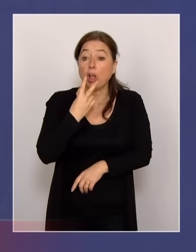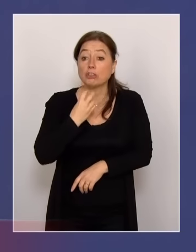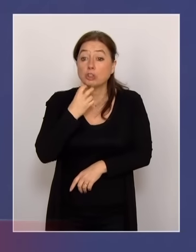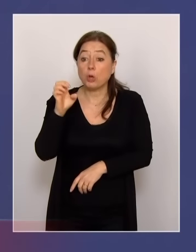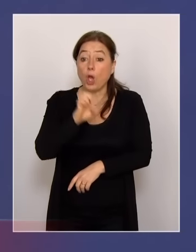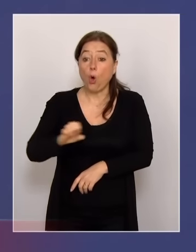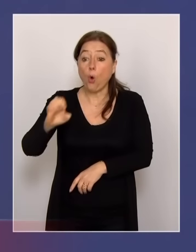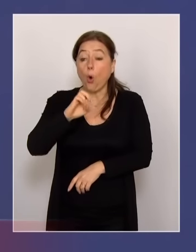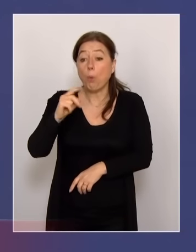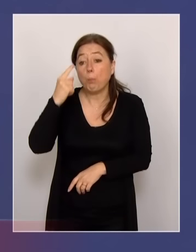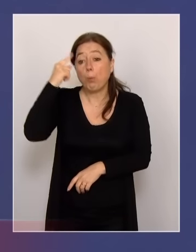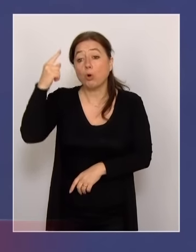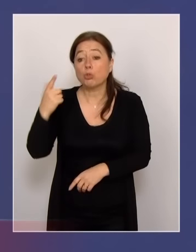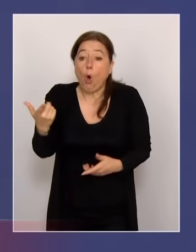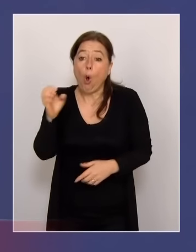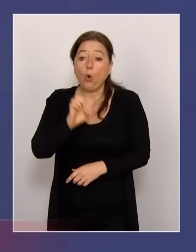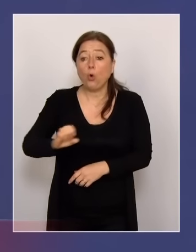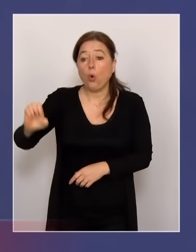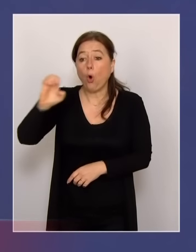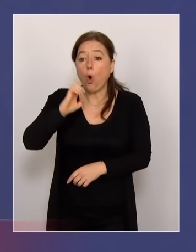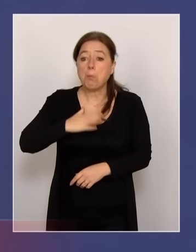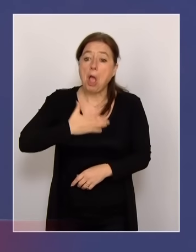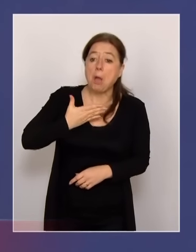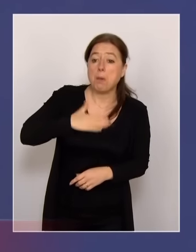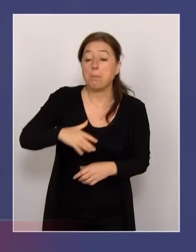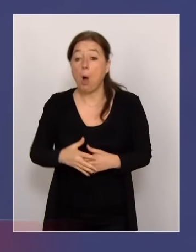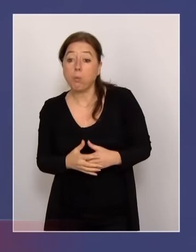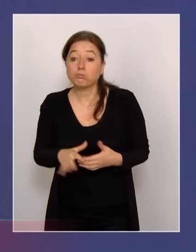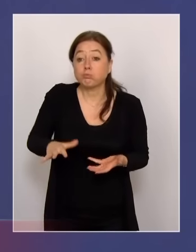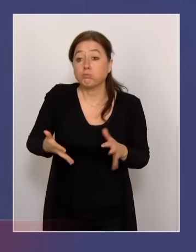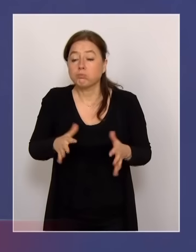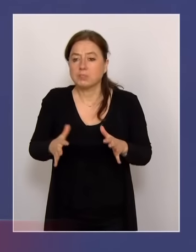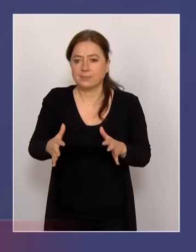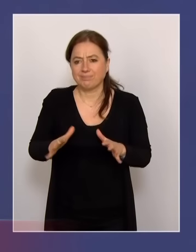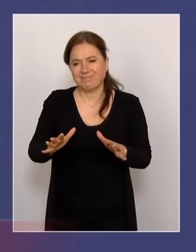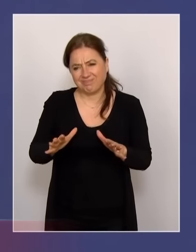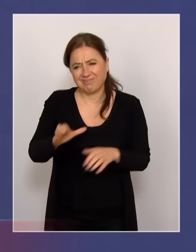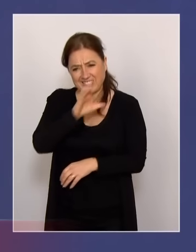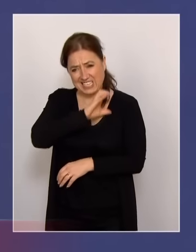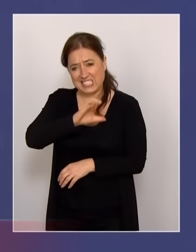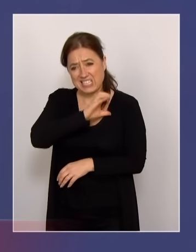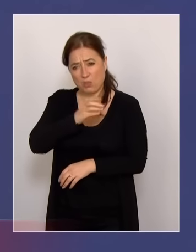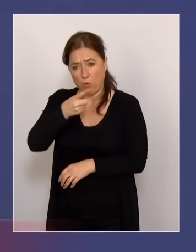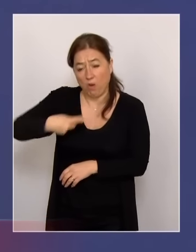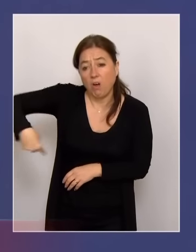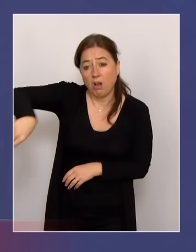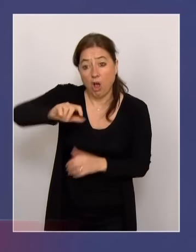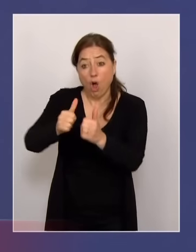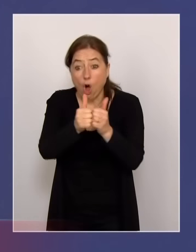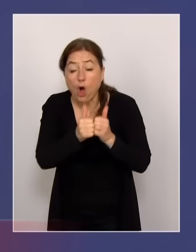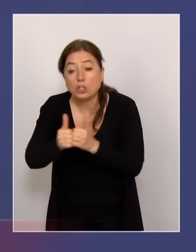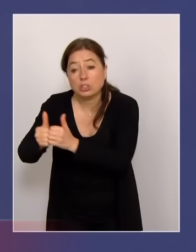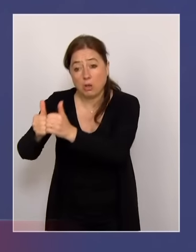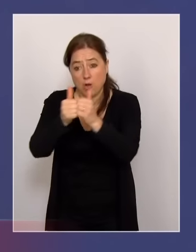ce que je veux aujourd'hui vous proposer en quelque sorte la promesse que je voudrais sceller c'est d'essayer quand même de défendre cet